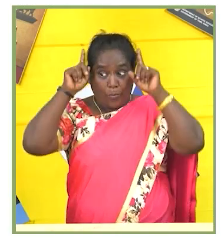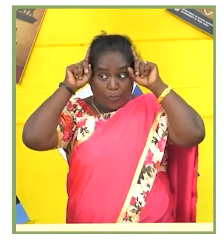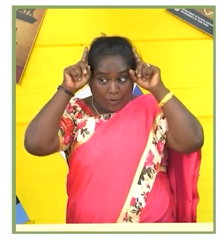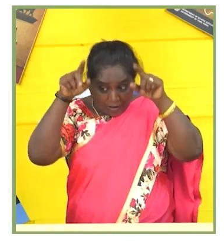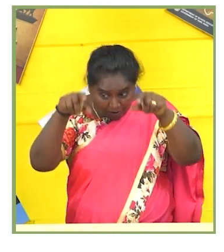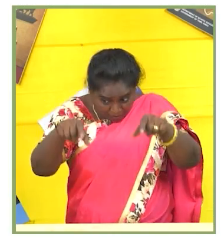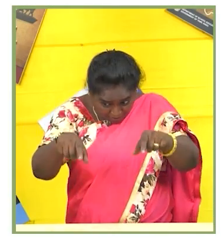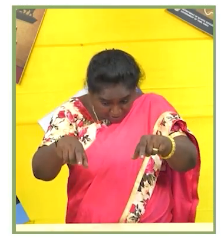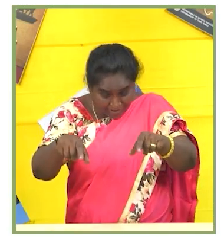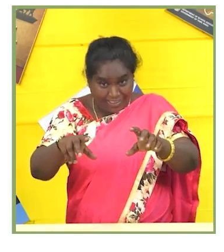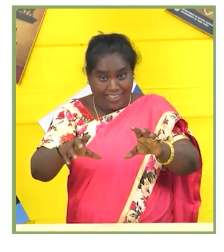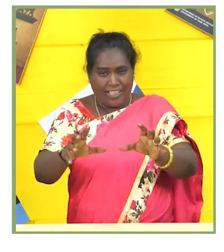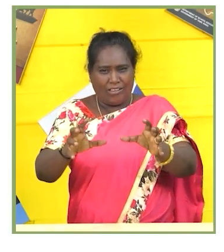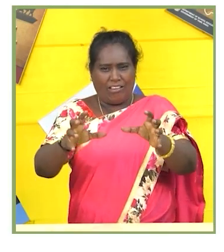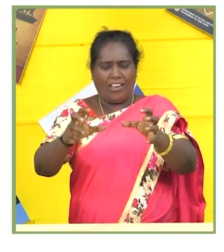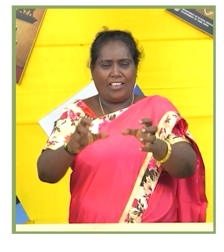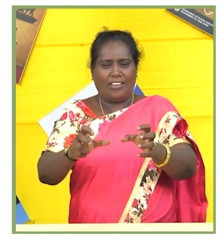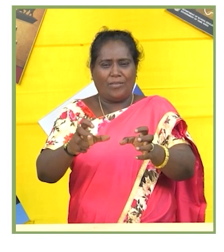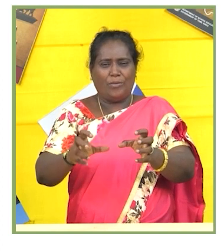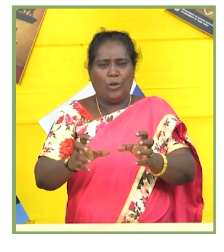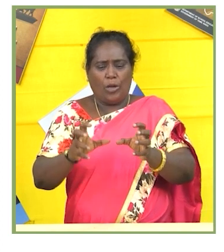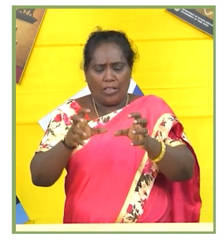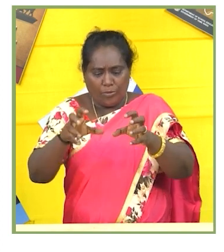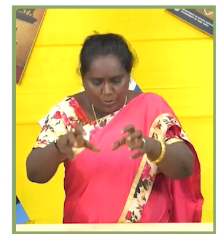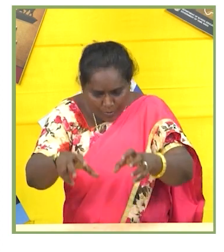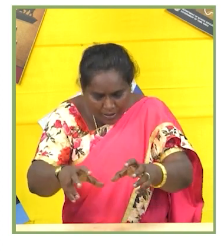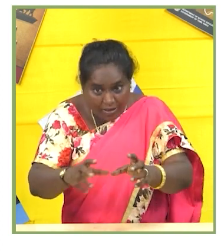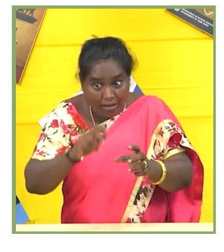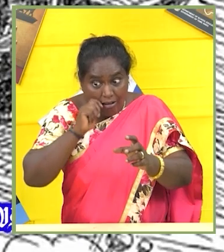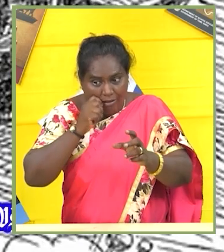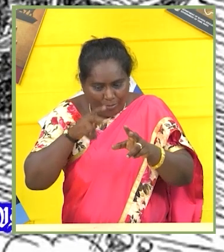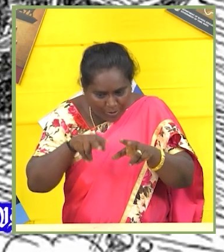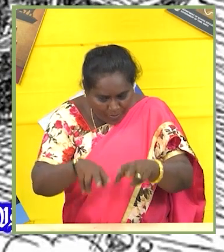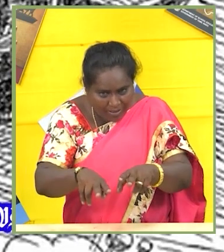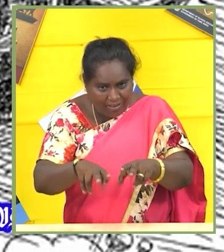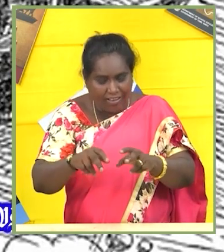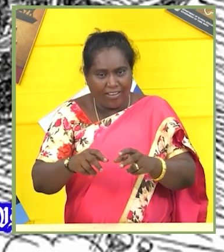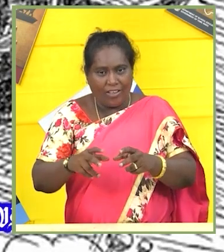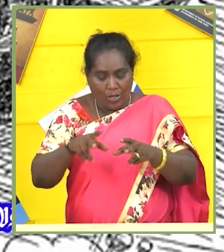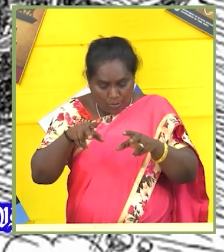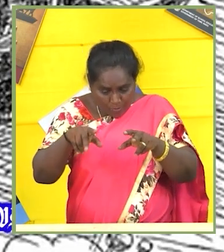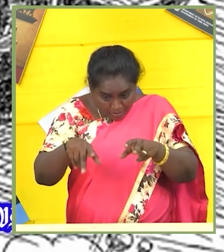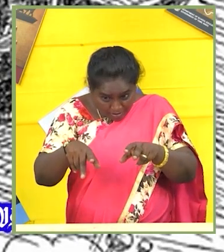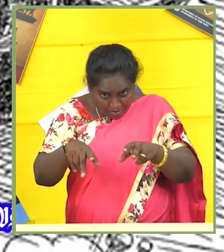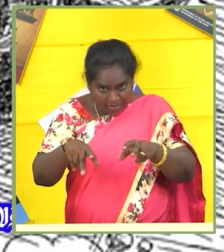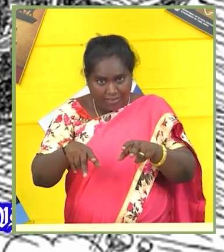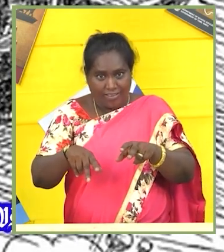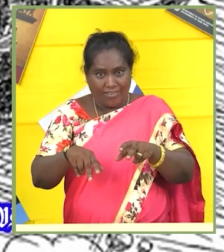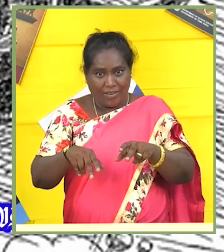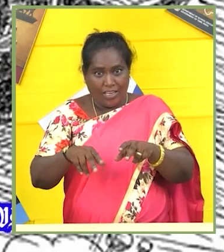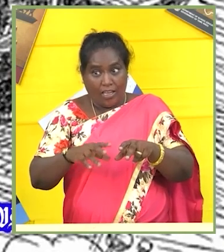துகள், ஏற்றனர் மார்பு, கவிழ்ந்தன மறுப்பு, கலங்கினர் பலர். இந்த பாடல் வரிகளுக்கான விளக்கம் பார்த்தோம்